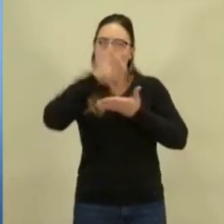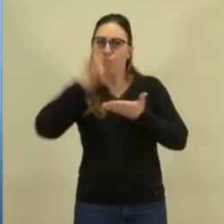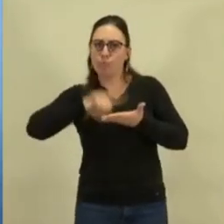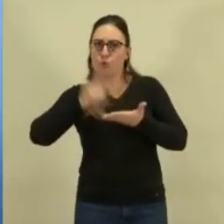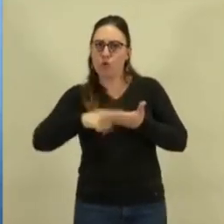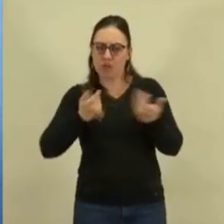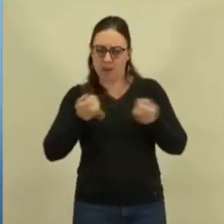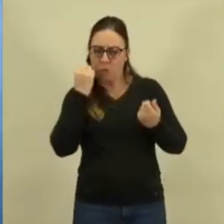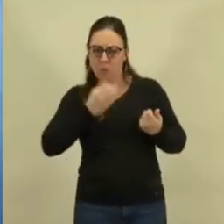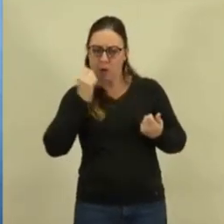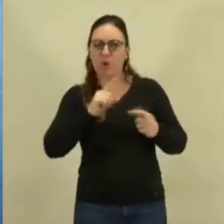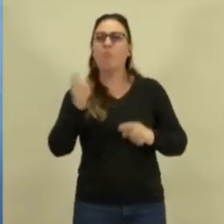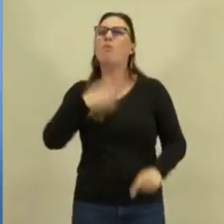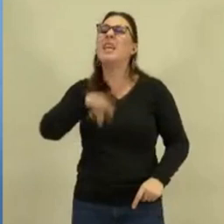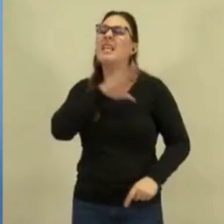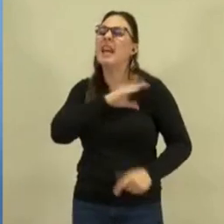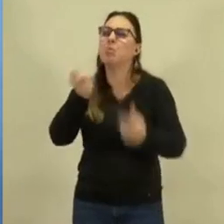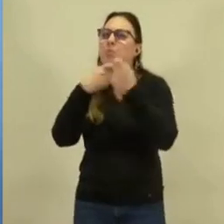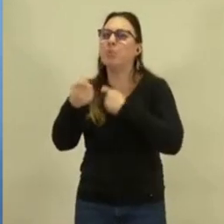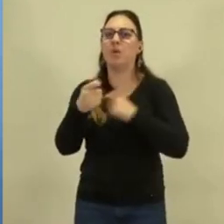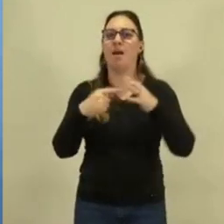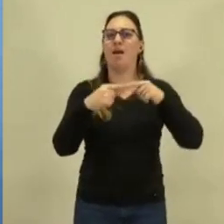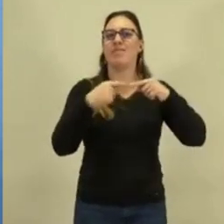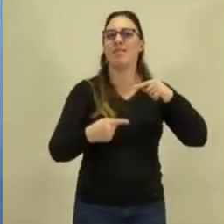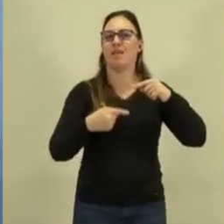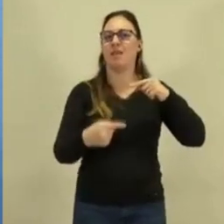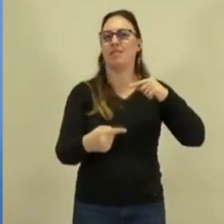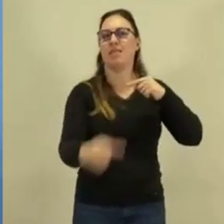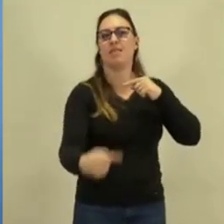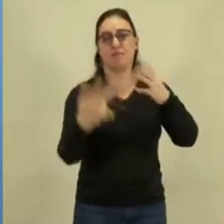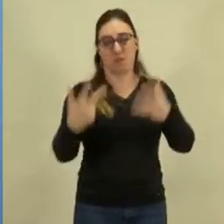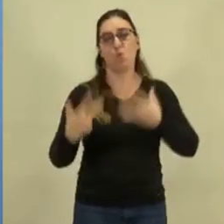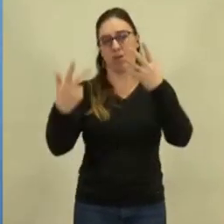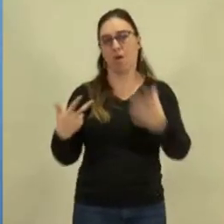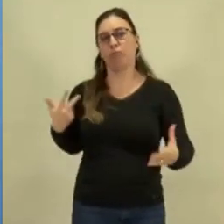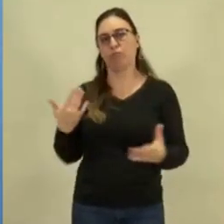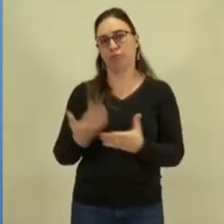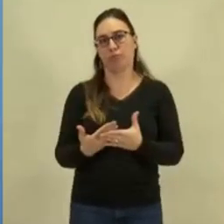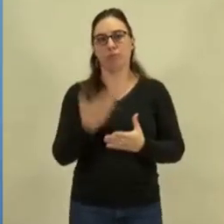non pas cette irresponsabilité que vous avez d'endetter la ville année après année et ce depuis 8 ans. Merci.